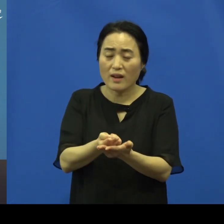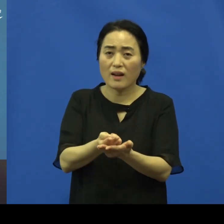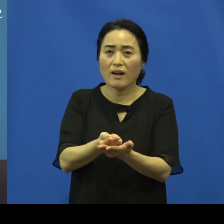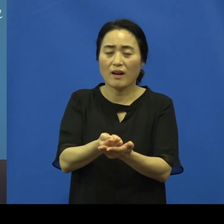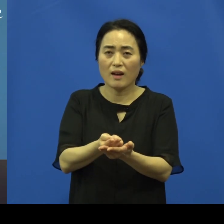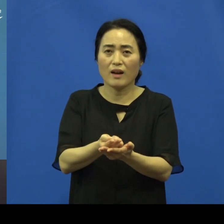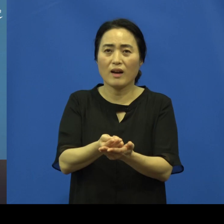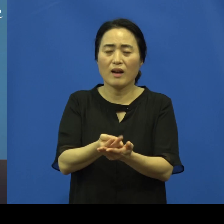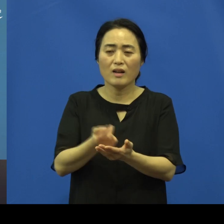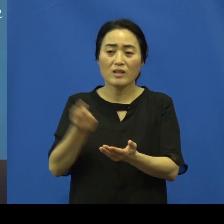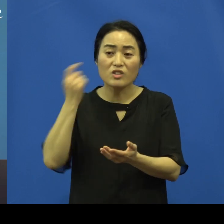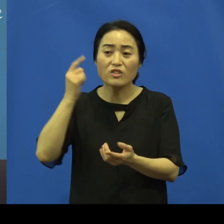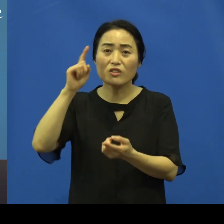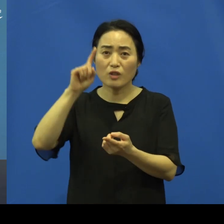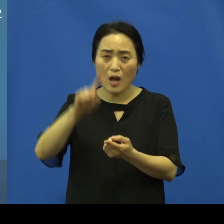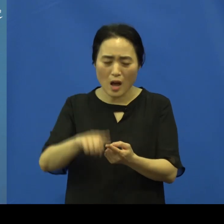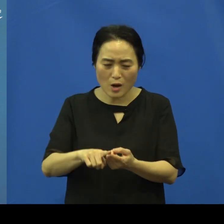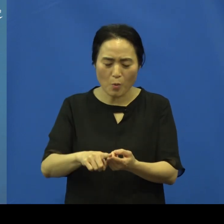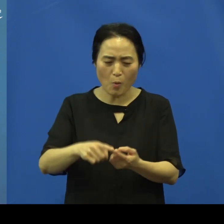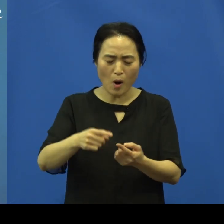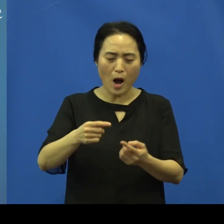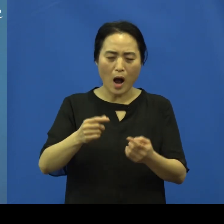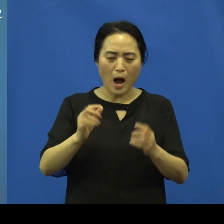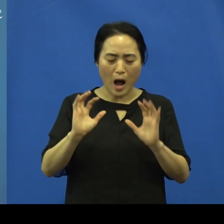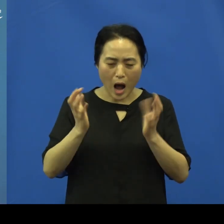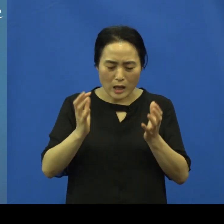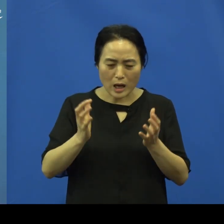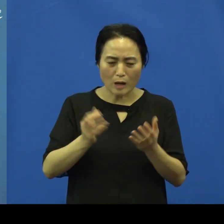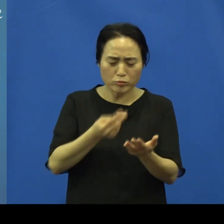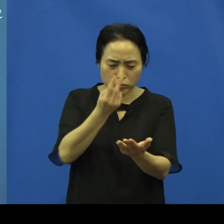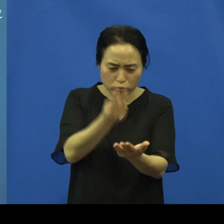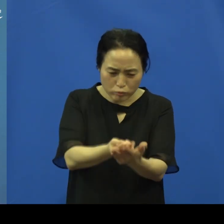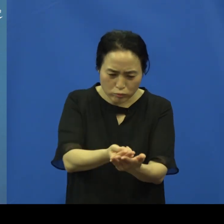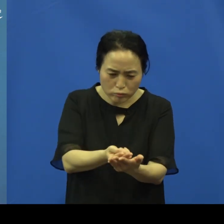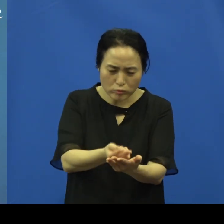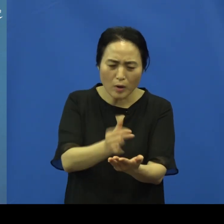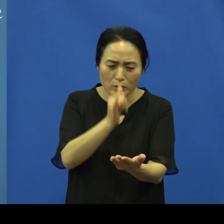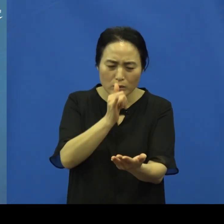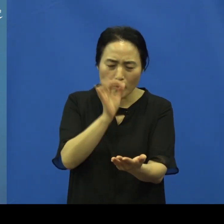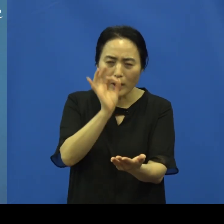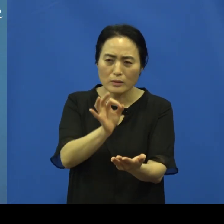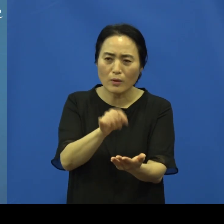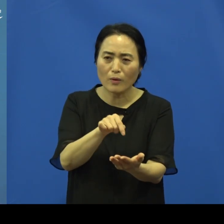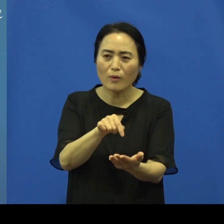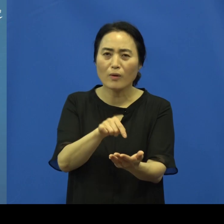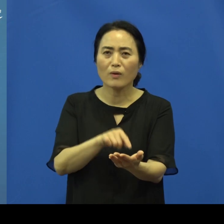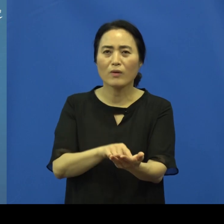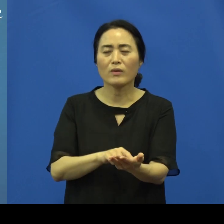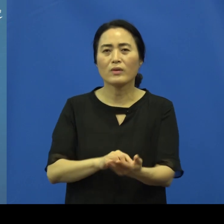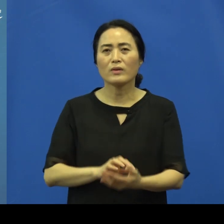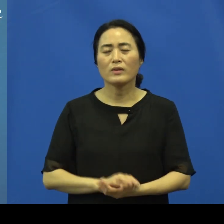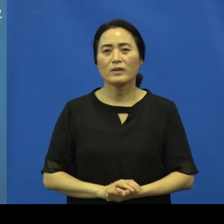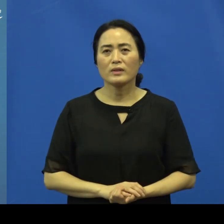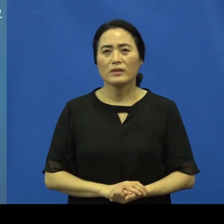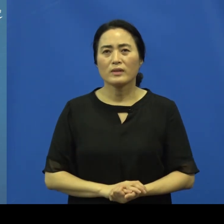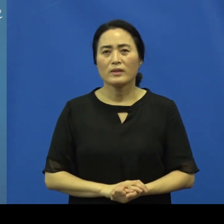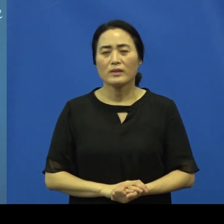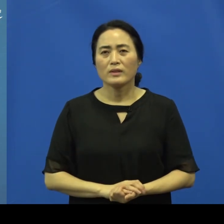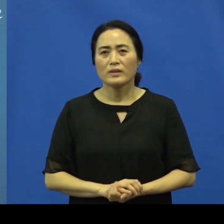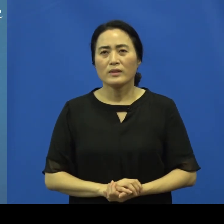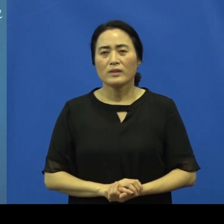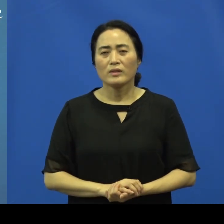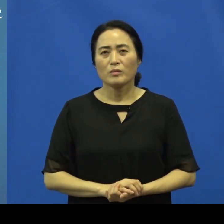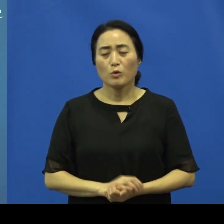들었던 그대로예요. 가장 절망적인 상태, 집에 들어가 보니 아이가 죽었다는 걸 확인했습니다. 그러면 상황